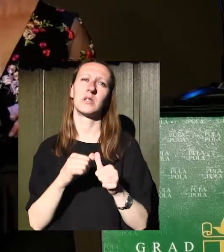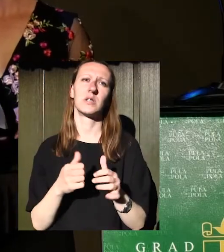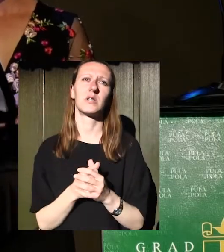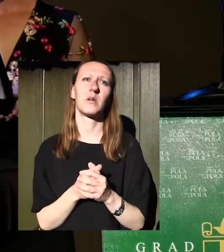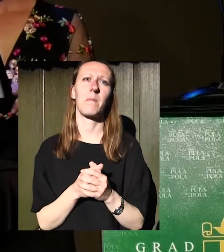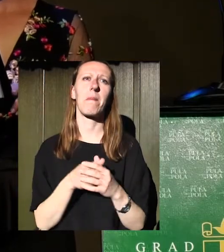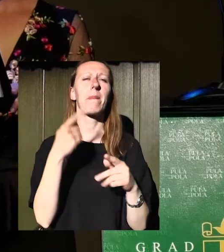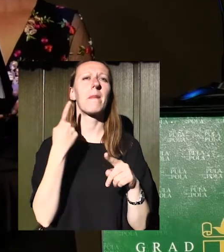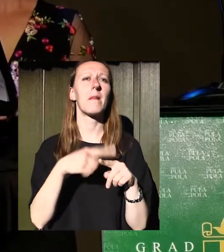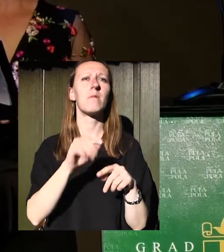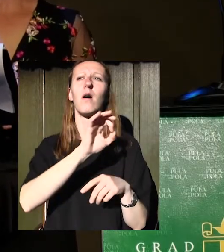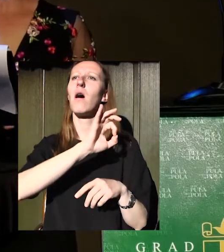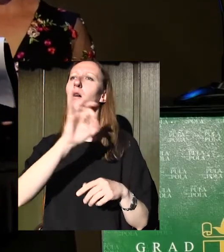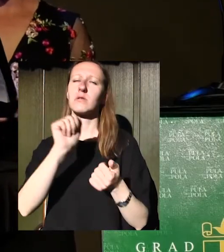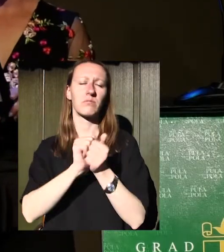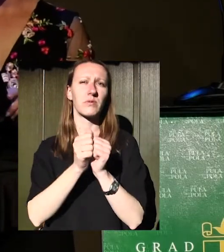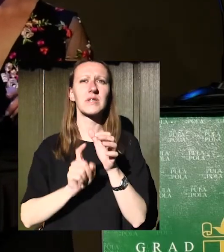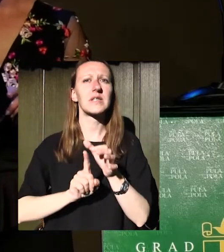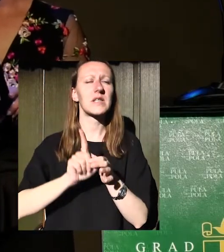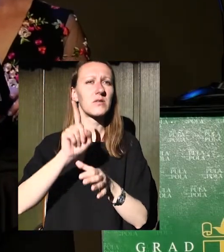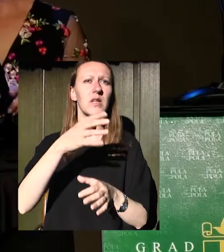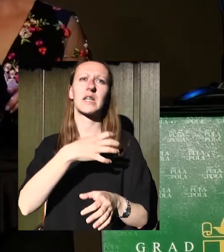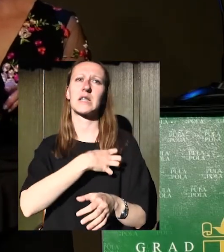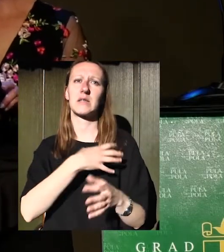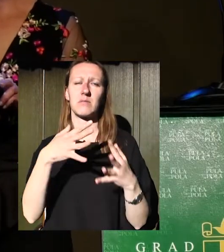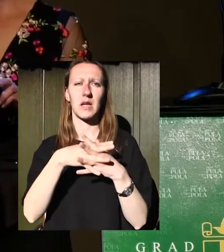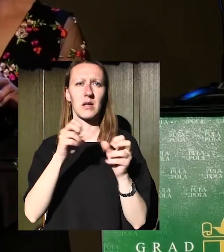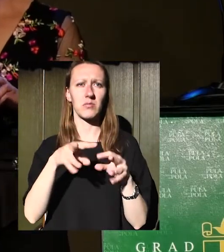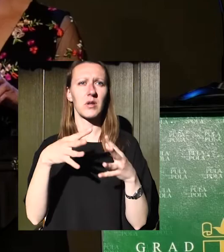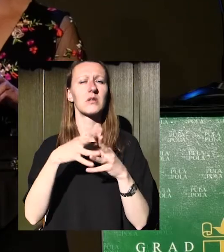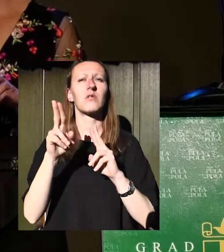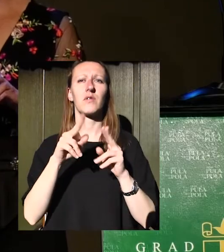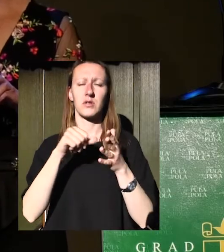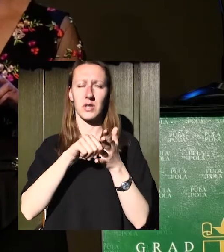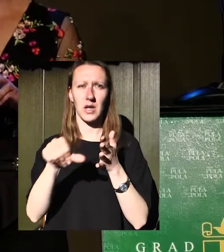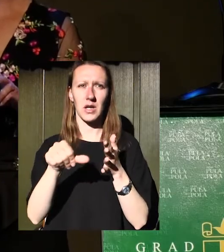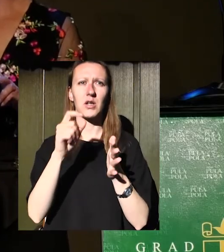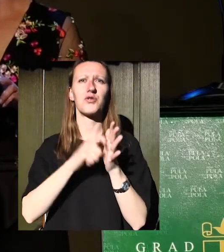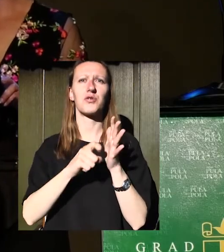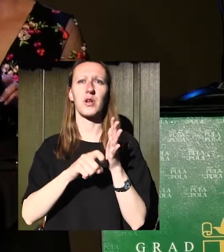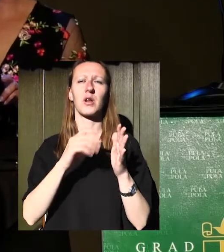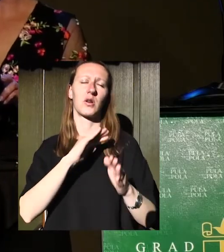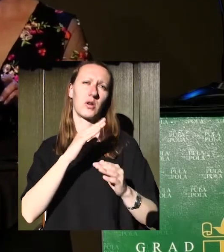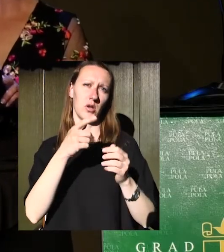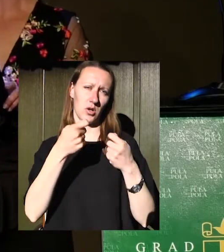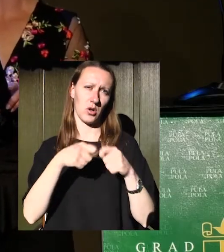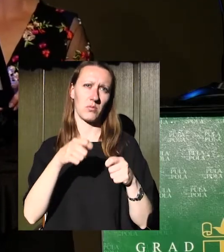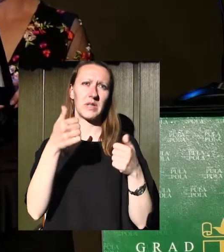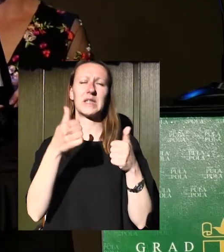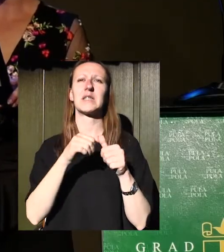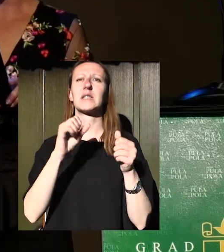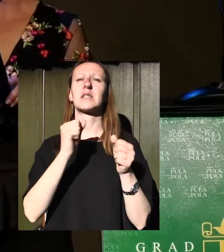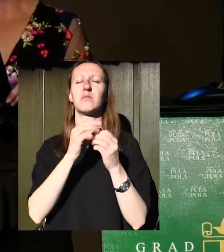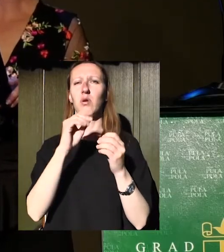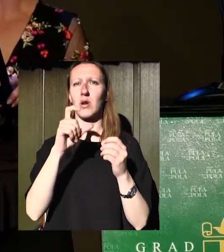Istre. Zbog iznimnih sportskih rezultata grbom grada Pule gradsko vijeće nagrađuje člana judo kluba